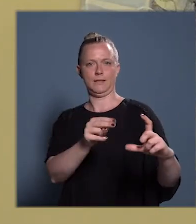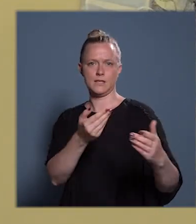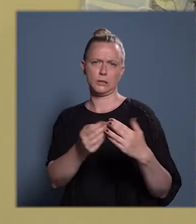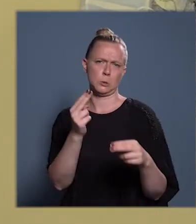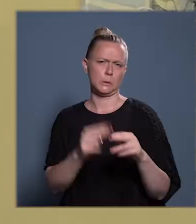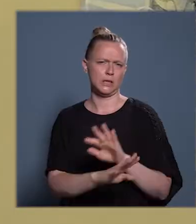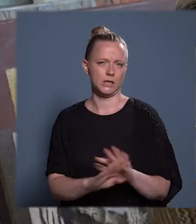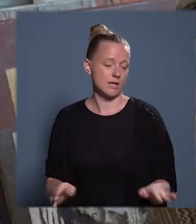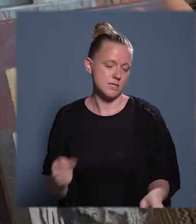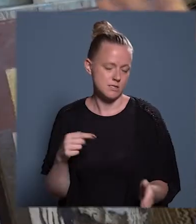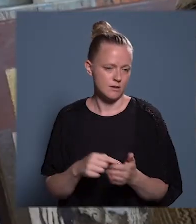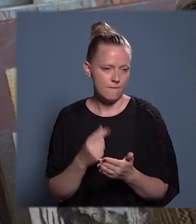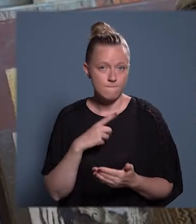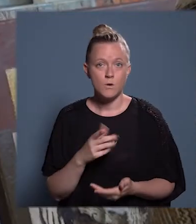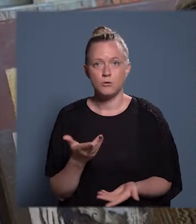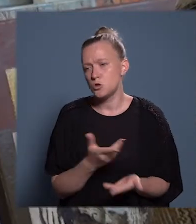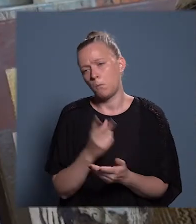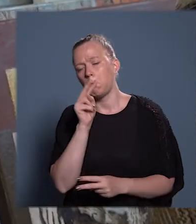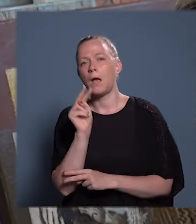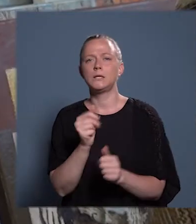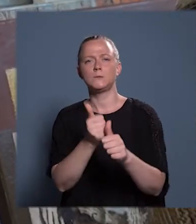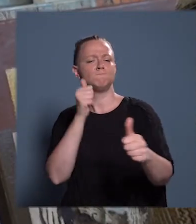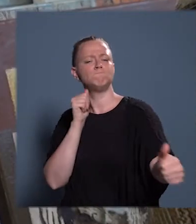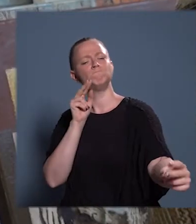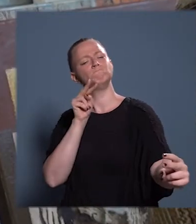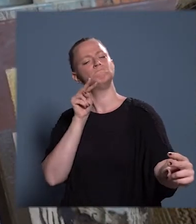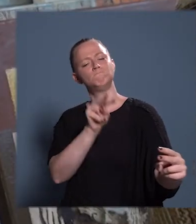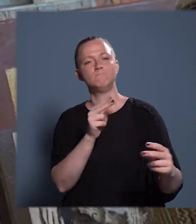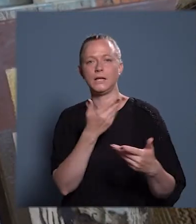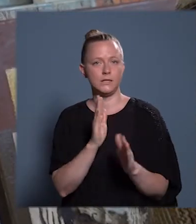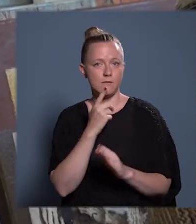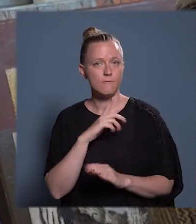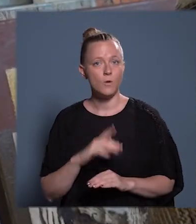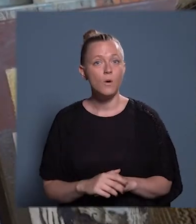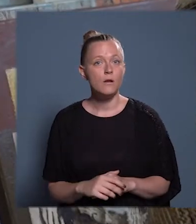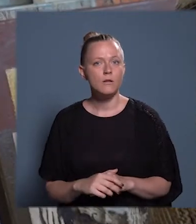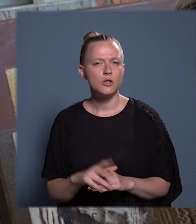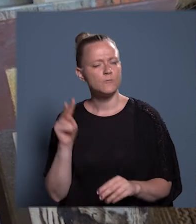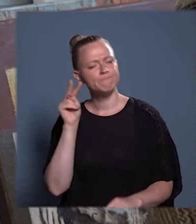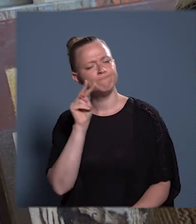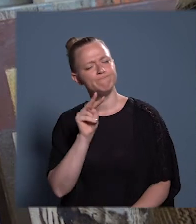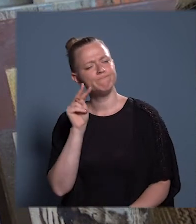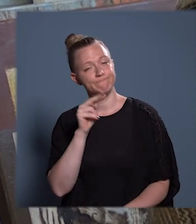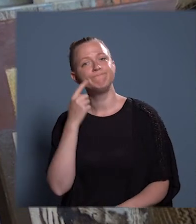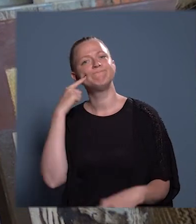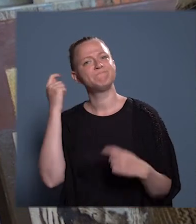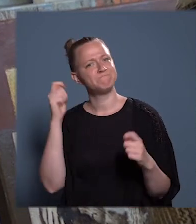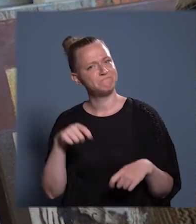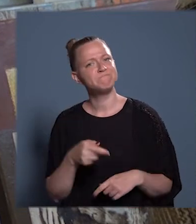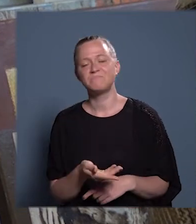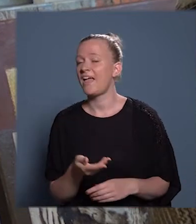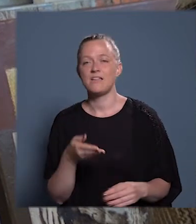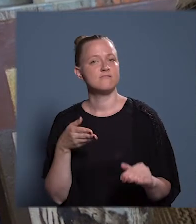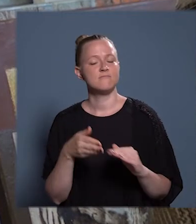van fejezve, hanem hogy megnézem kicsit messzebbről, és ahogy néztem, akkor döntöttem el, hogy ebben nem nyúlok